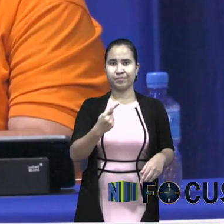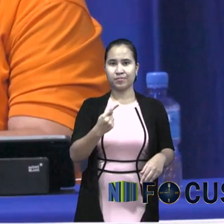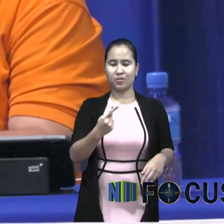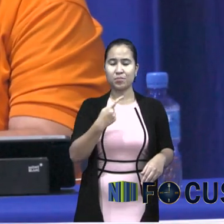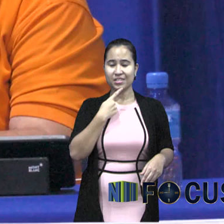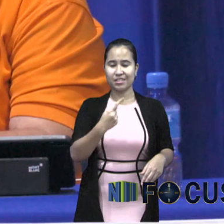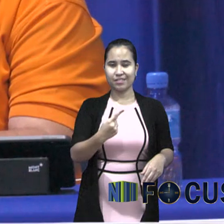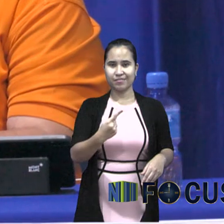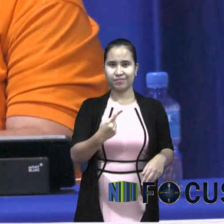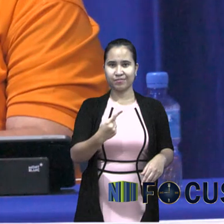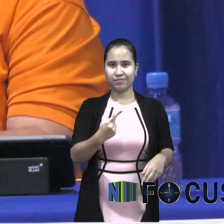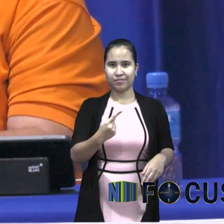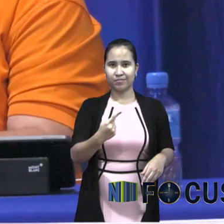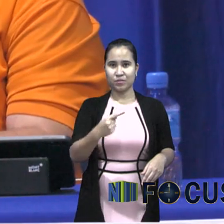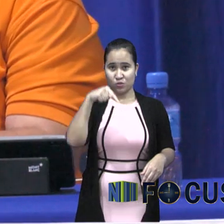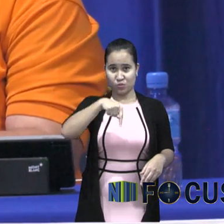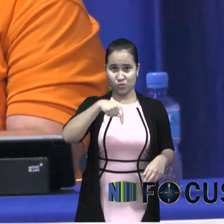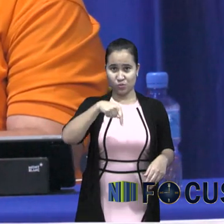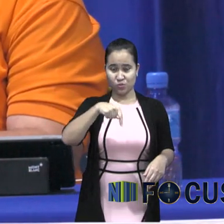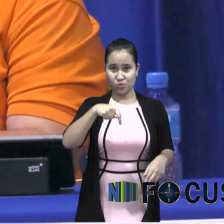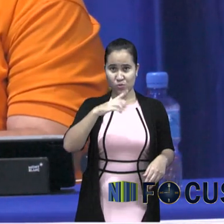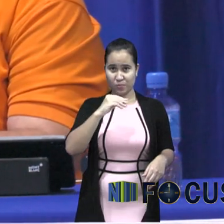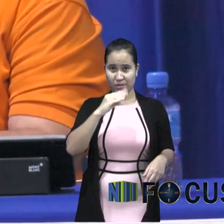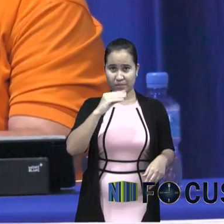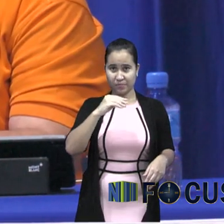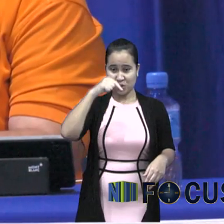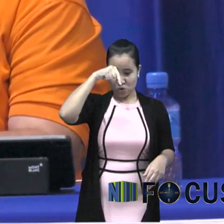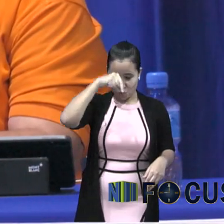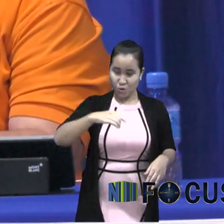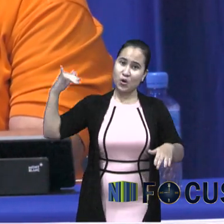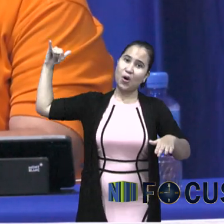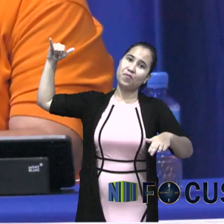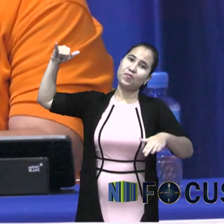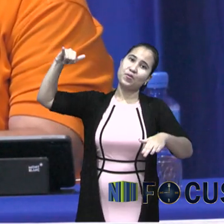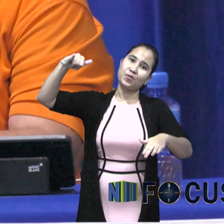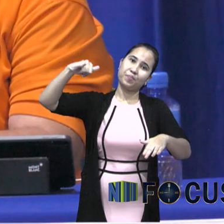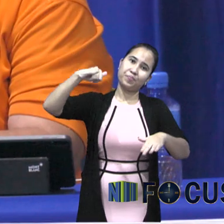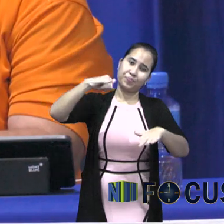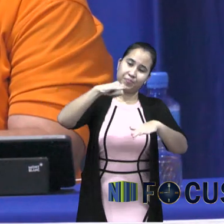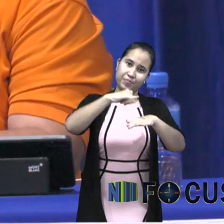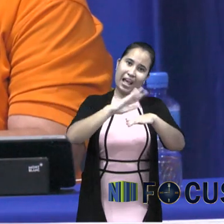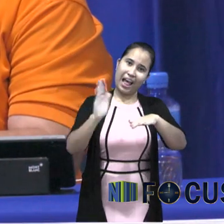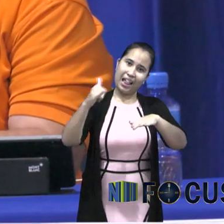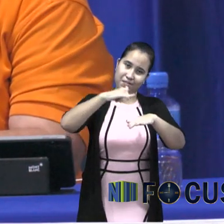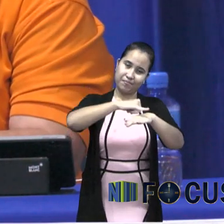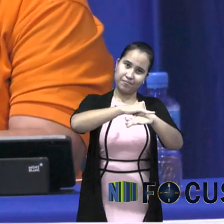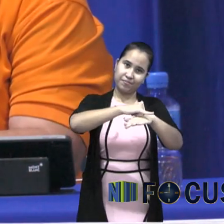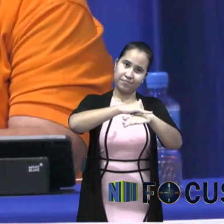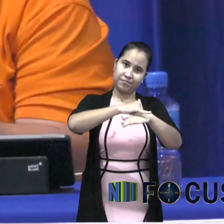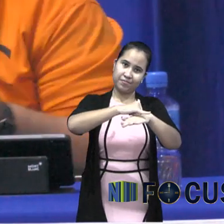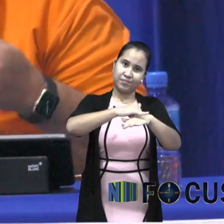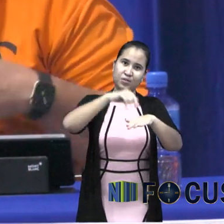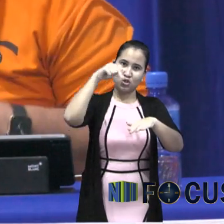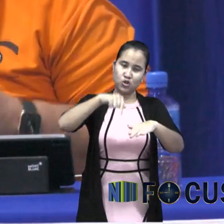door te geven dat dus as we speak er een vlucht reeds binnen is en die dus